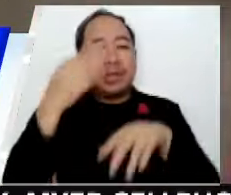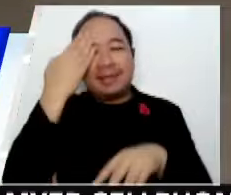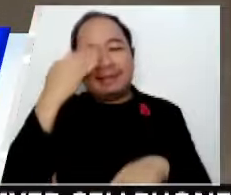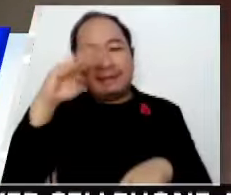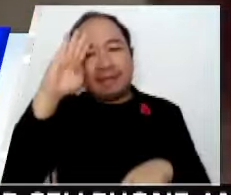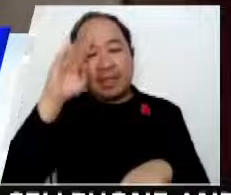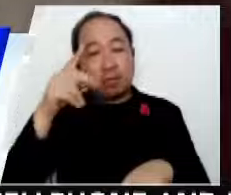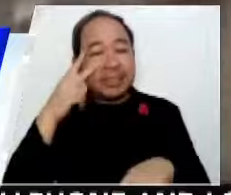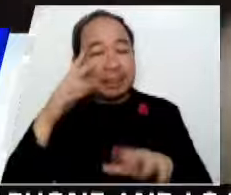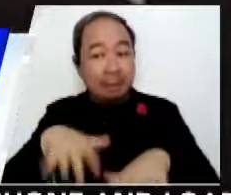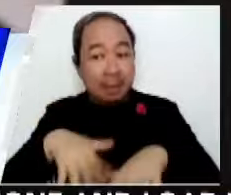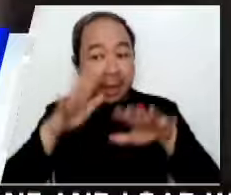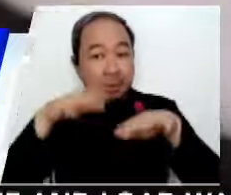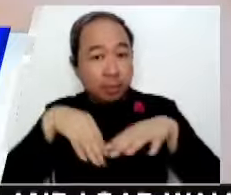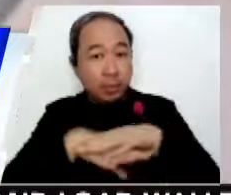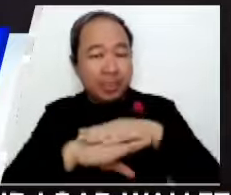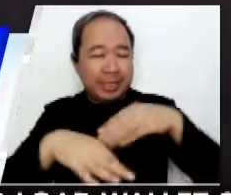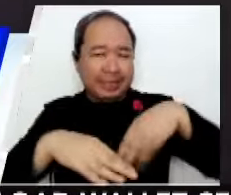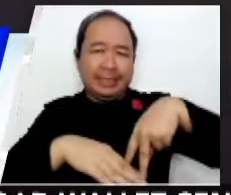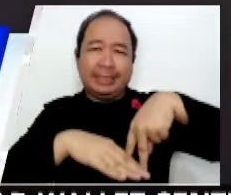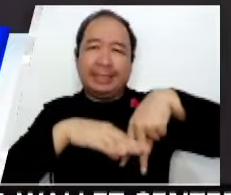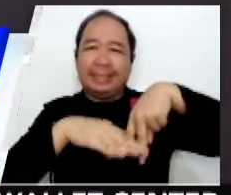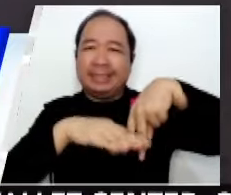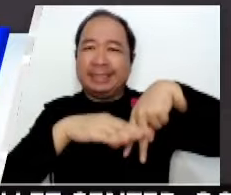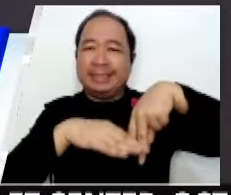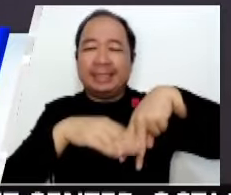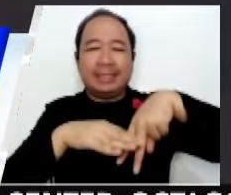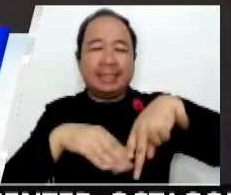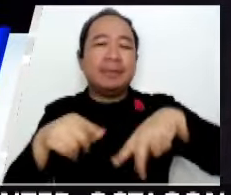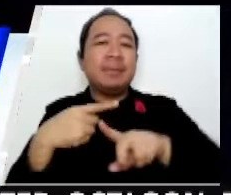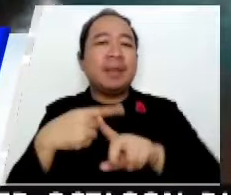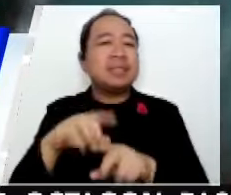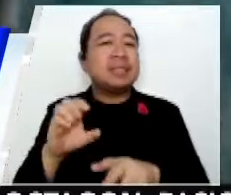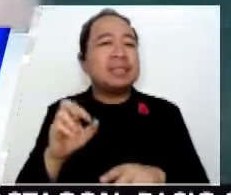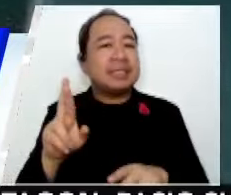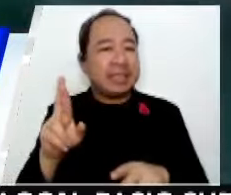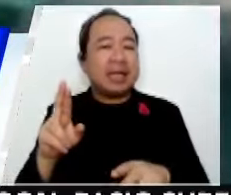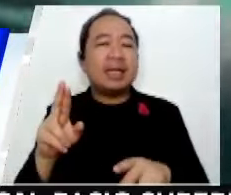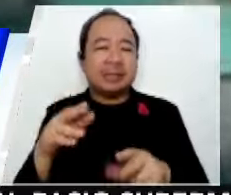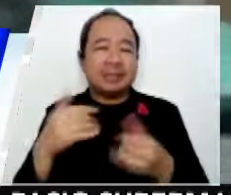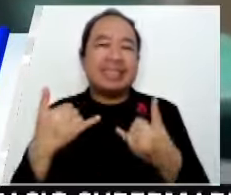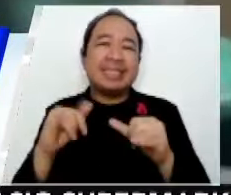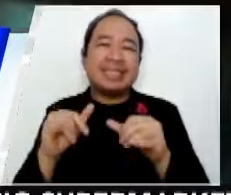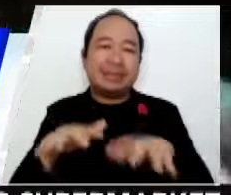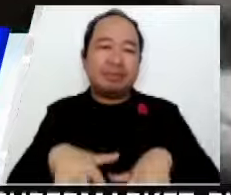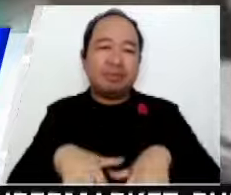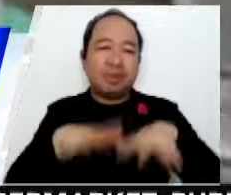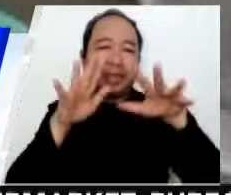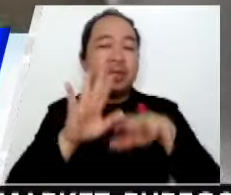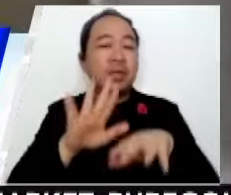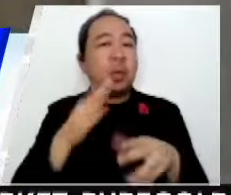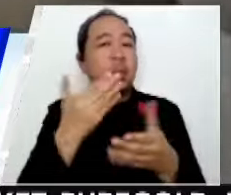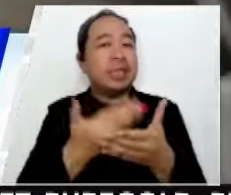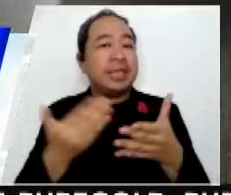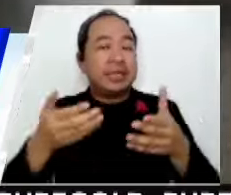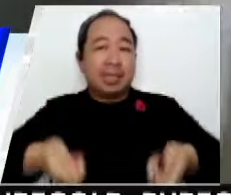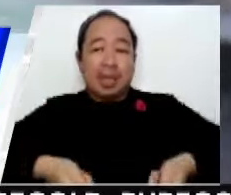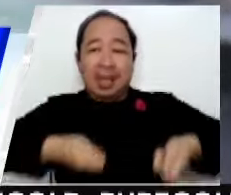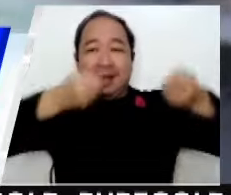Hanggang 20 ang baha, pati ang kanilang CR, lubog. Kaya ang kanilang gamit, inangat na nila para di